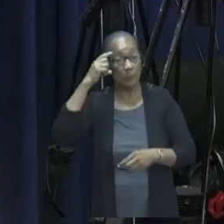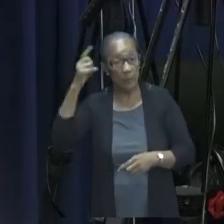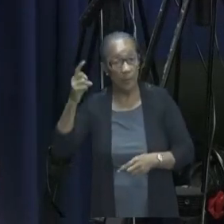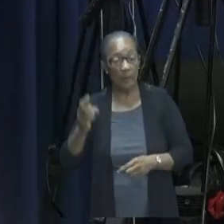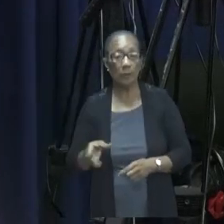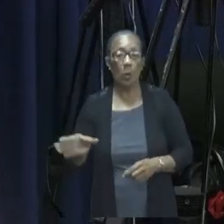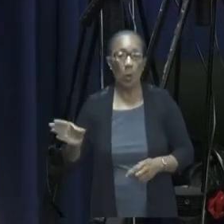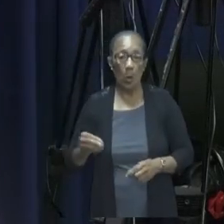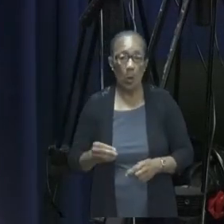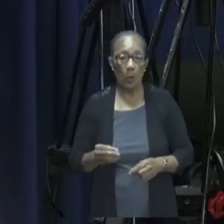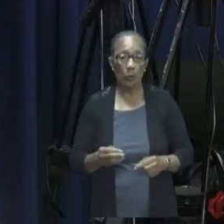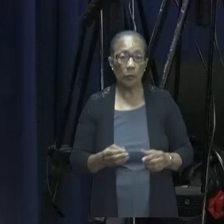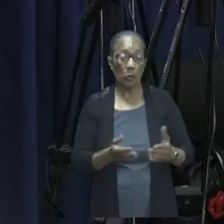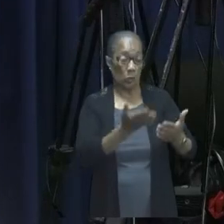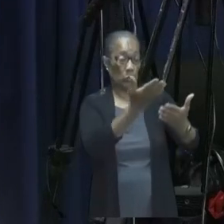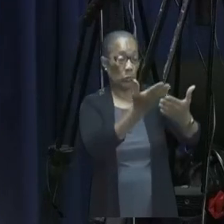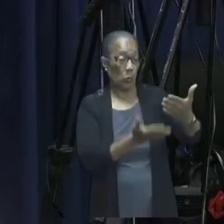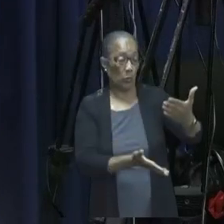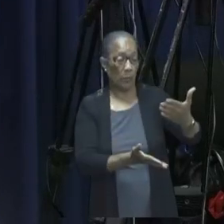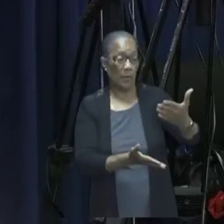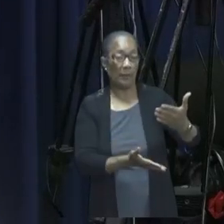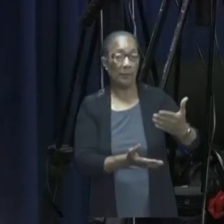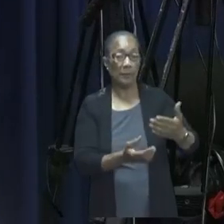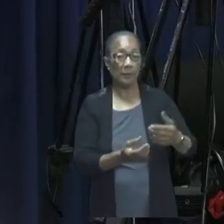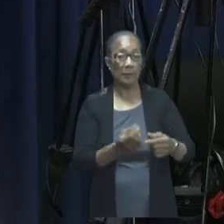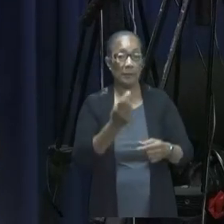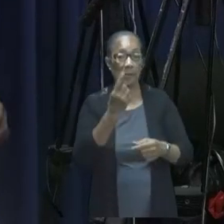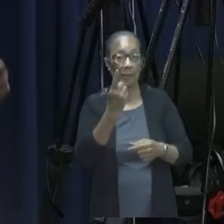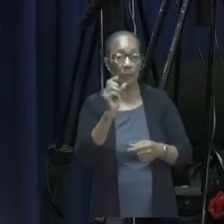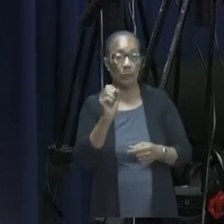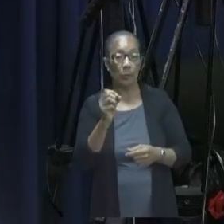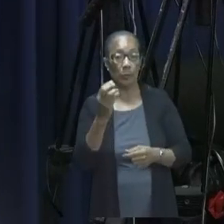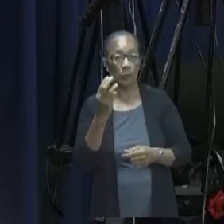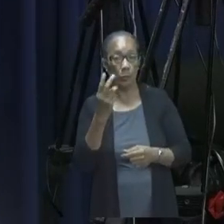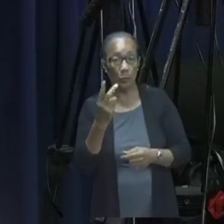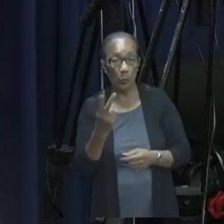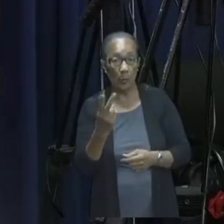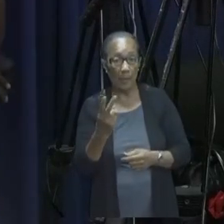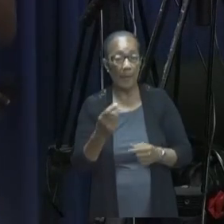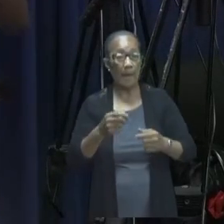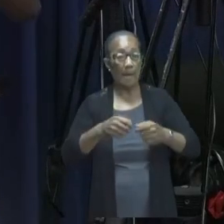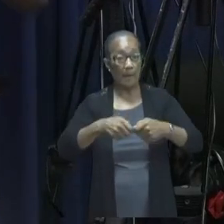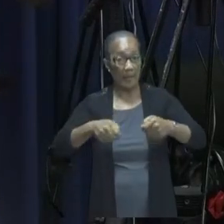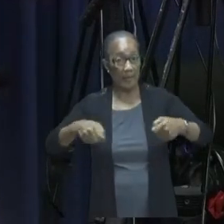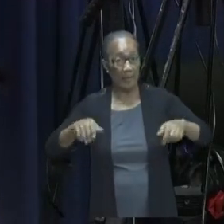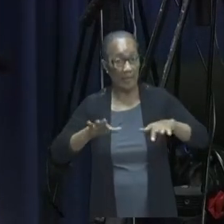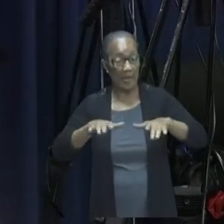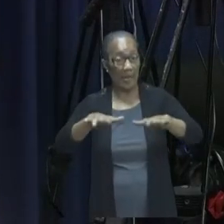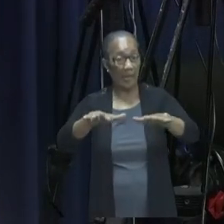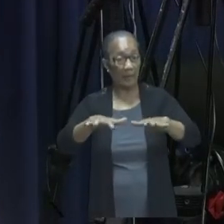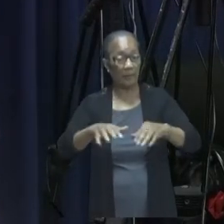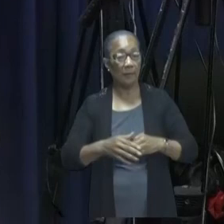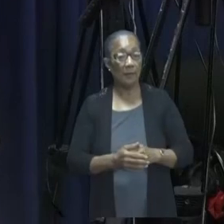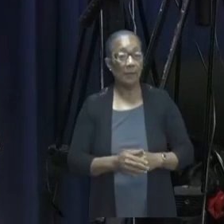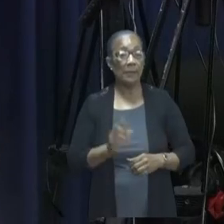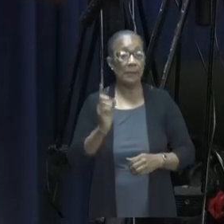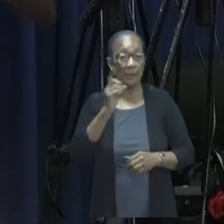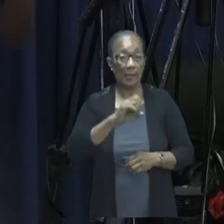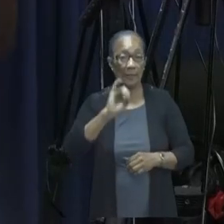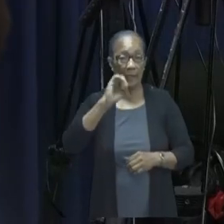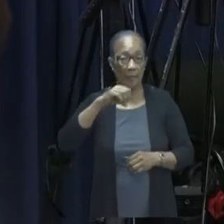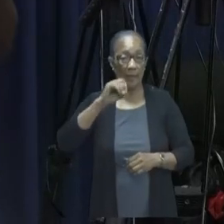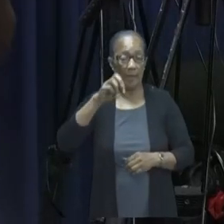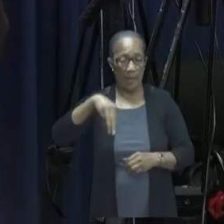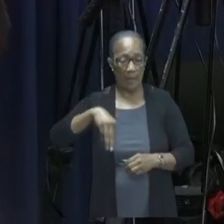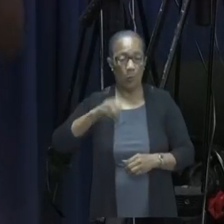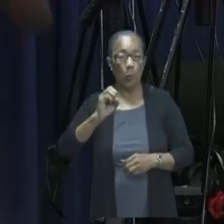uit de documenten bleek dus een punt drie miljard us dollar minister financiën zal het en mobiel als kosten